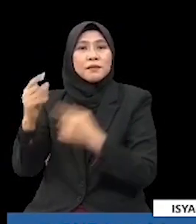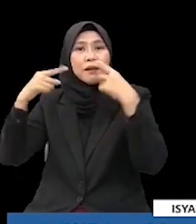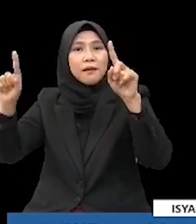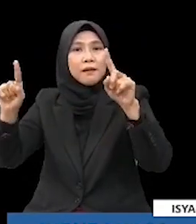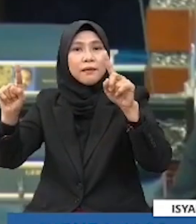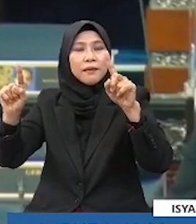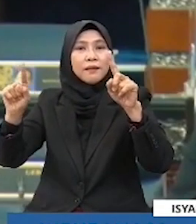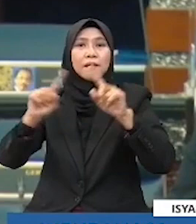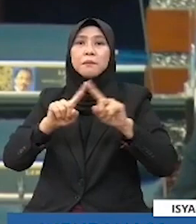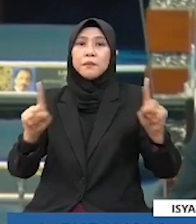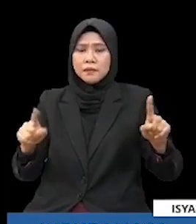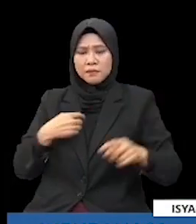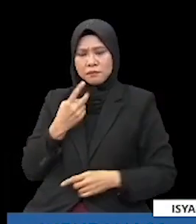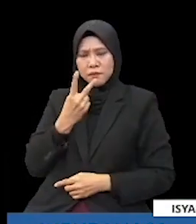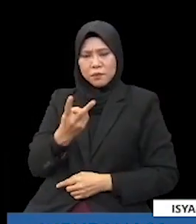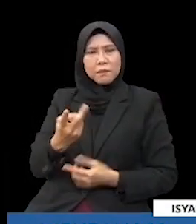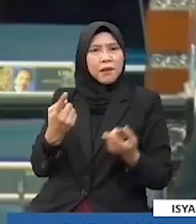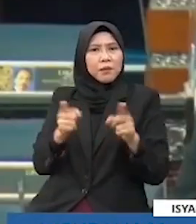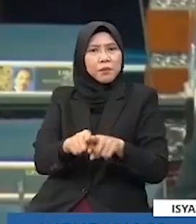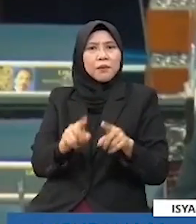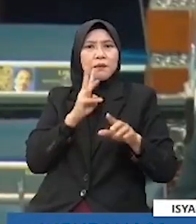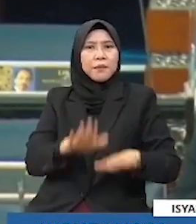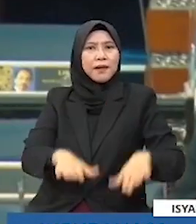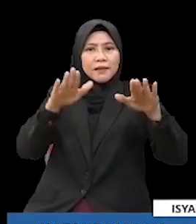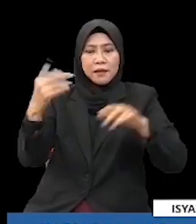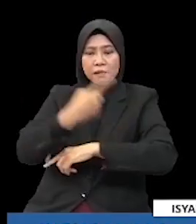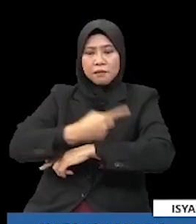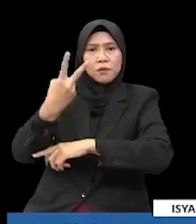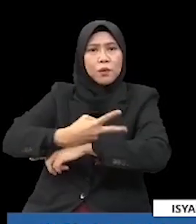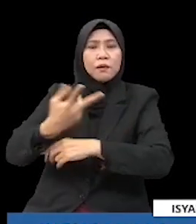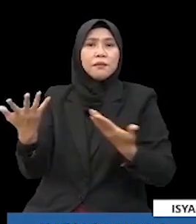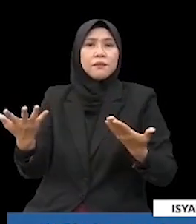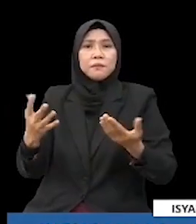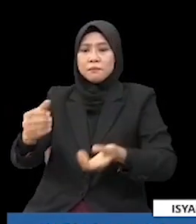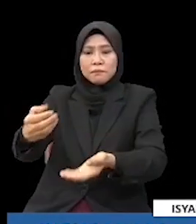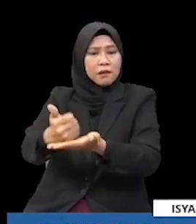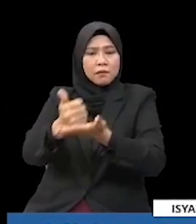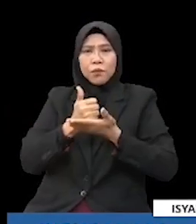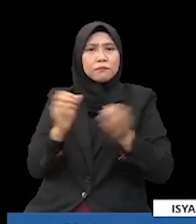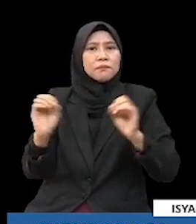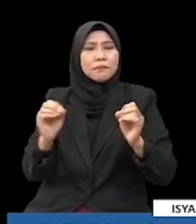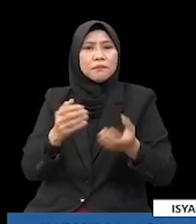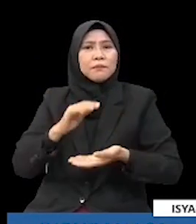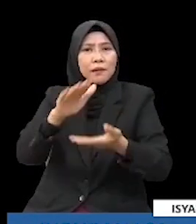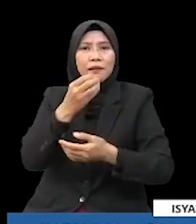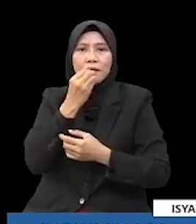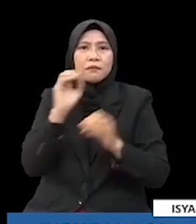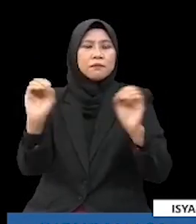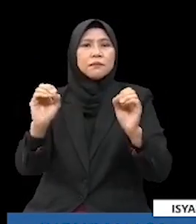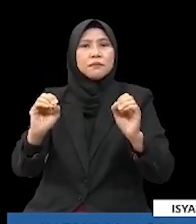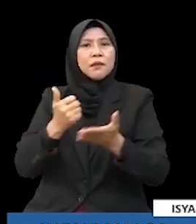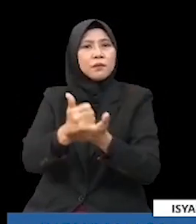kejayaan tetapi kita lihat bila berlaku banjir sudah hari kedua tidak sampai lagi banta-bantaeng sepatunya telah